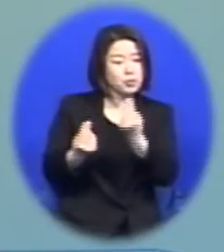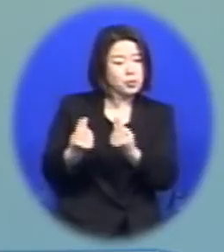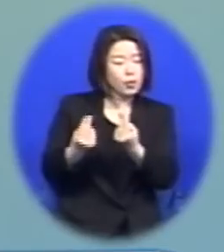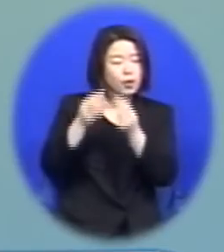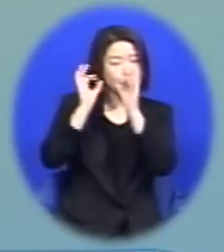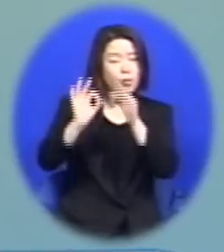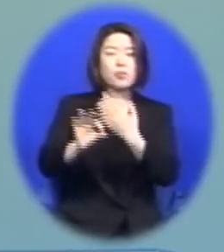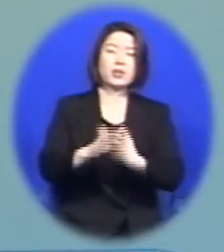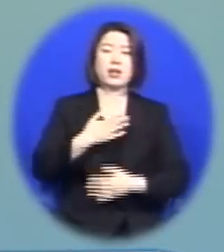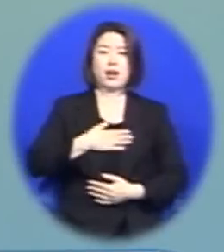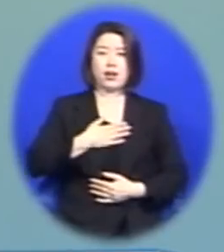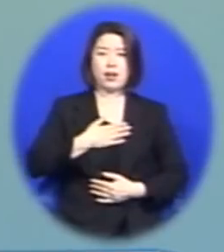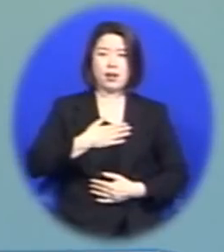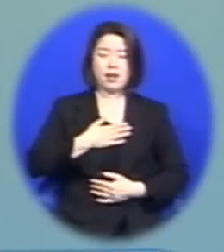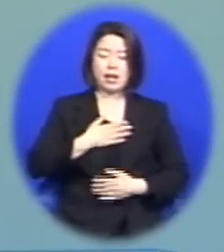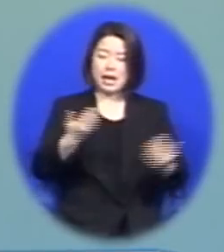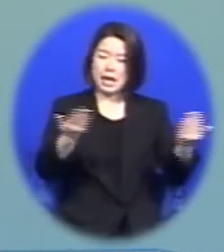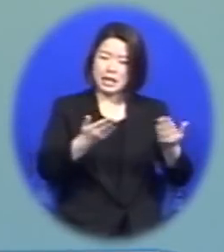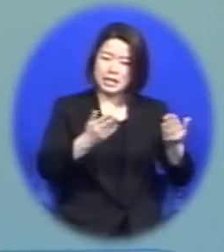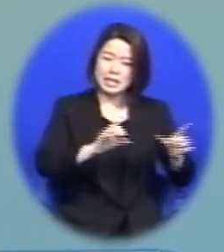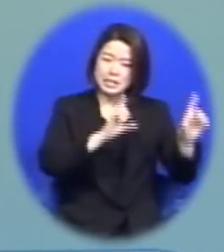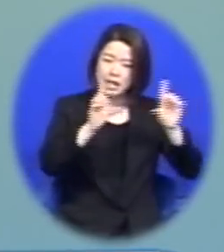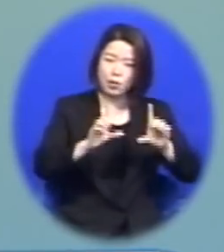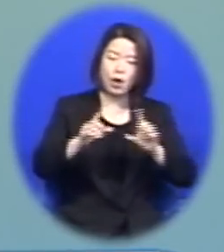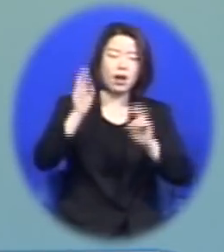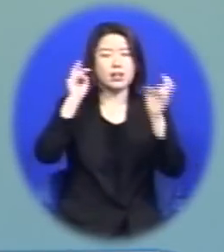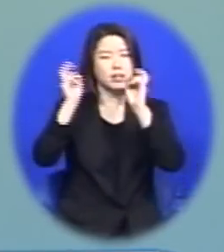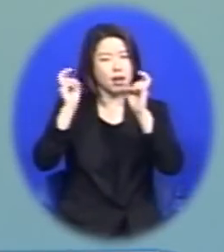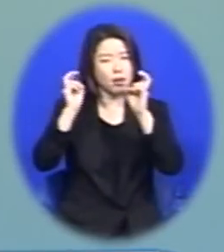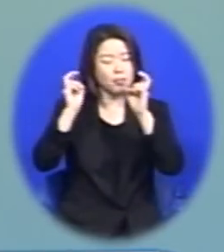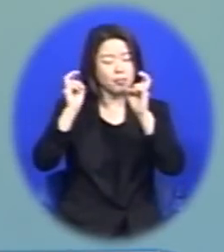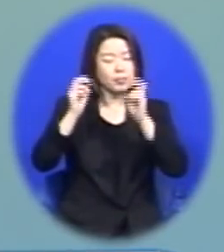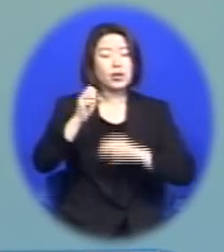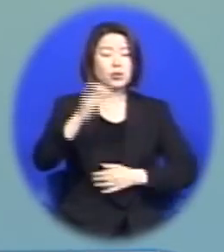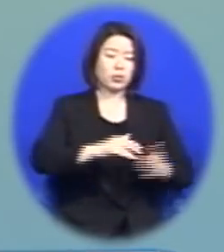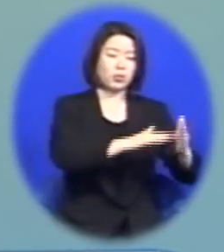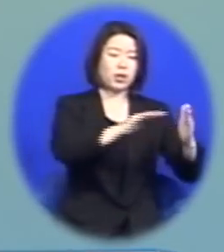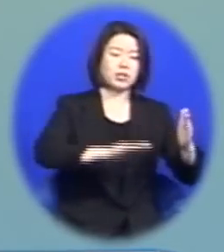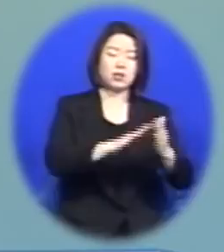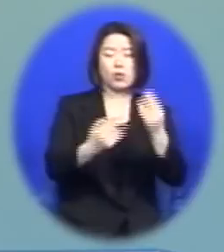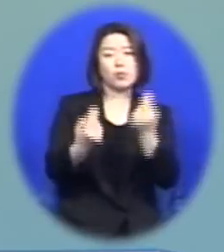직장생활 사업하고 여러분의 가정하고 한번 비교해 보세요